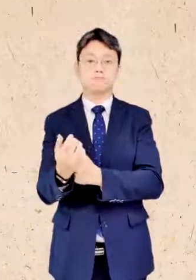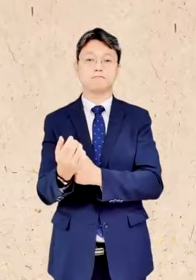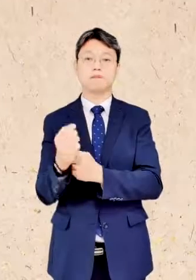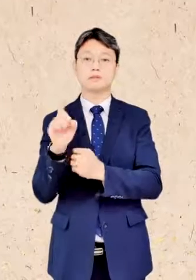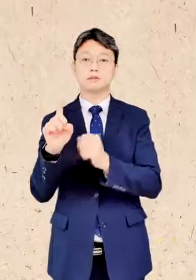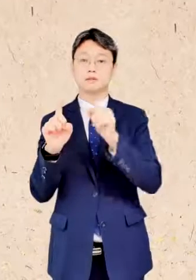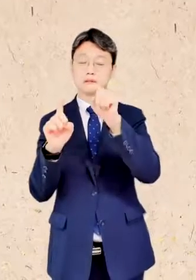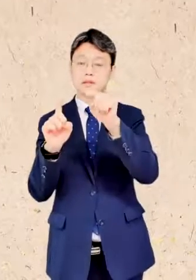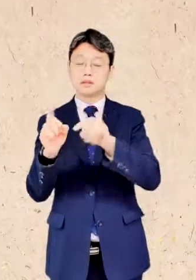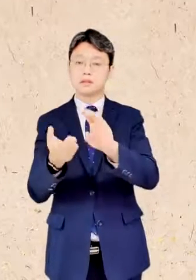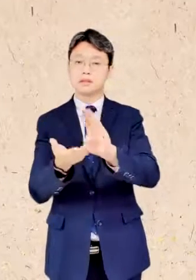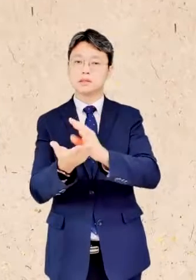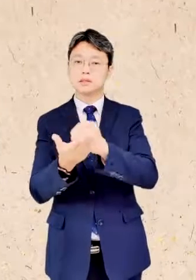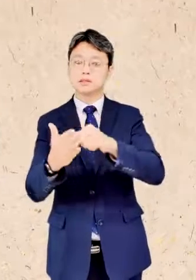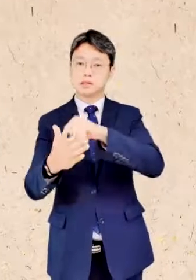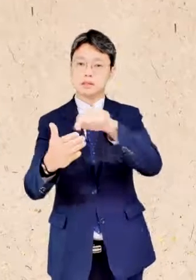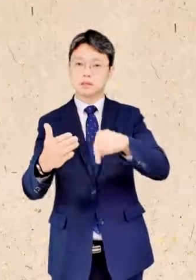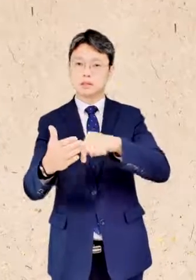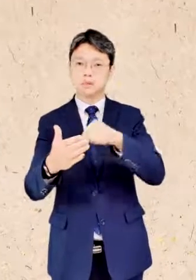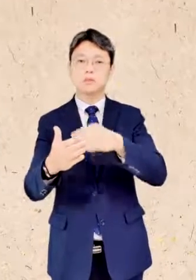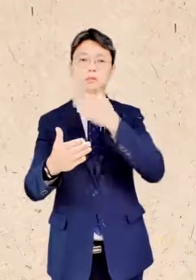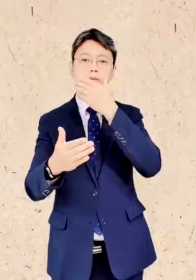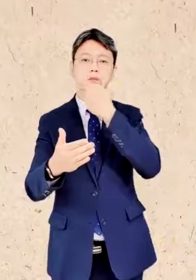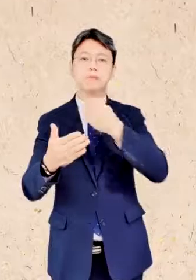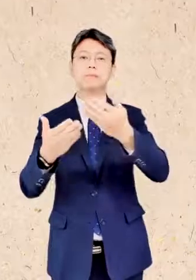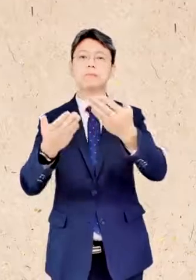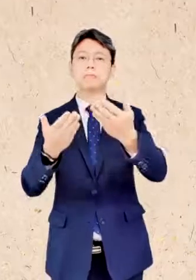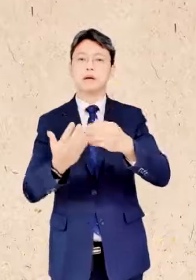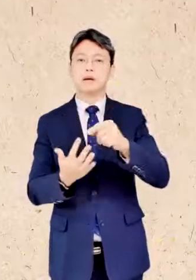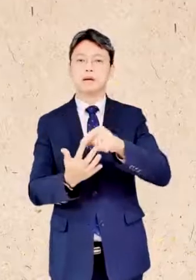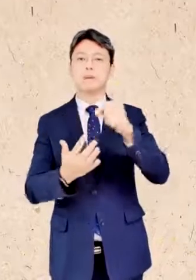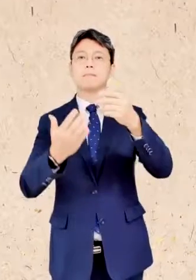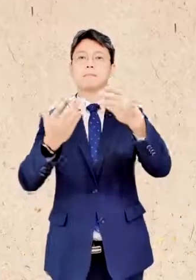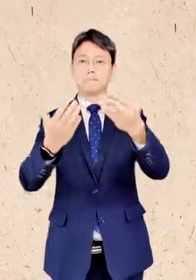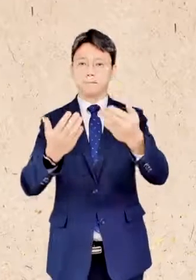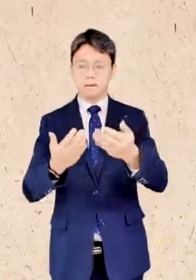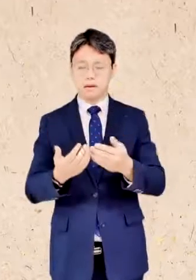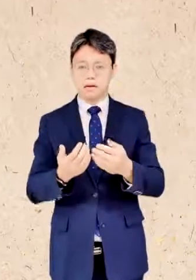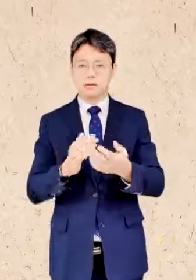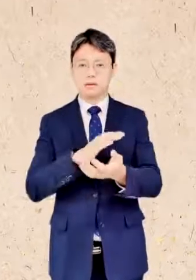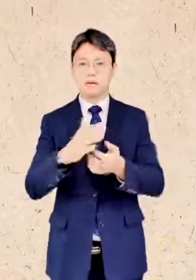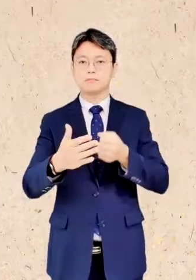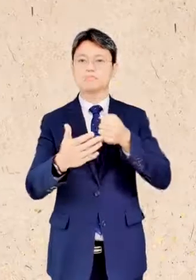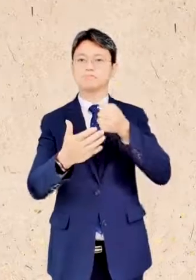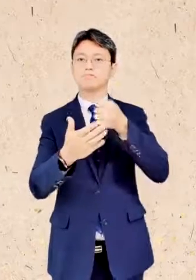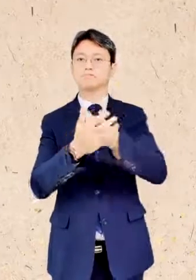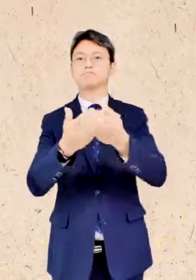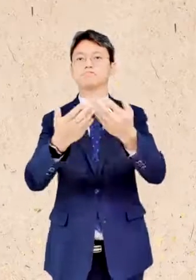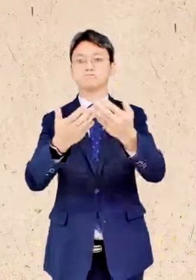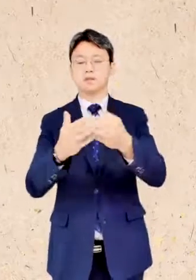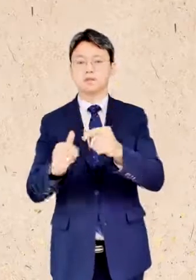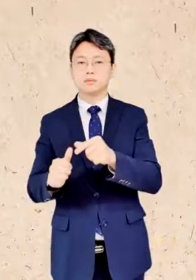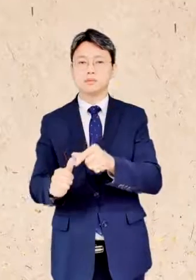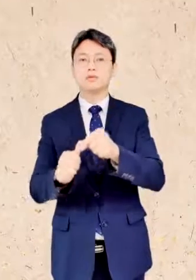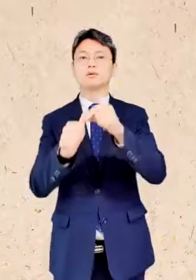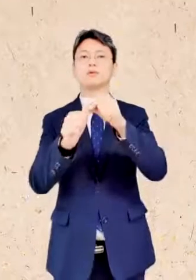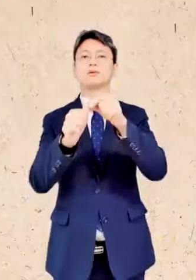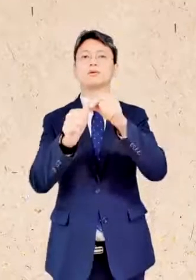있습니다. 1장에서는 그리스도 안에서 우리가 복을 받았고 선택되었고